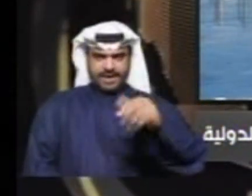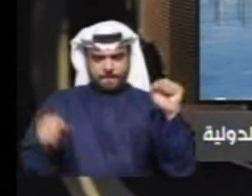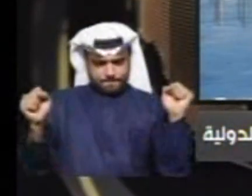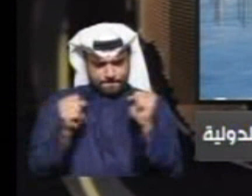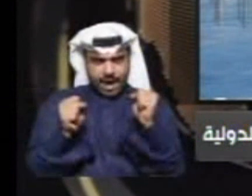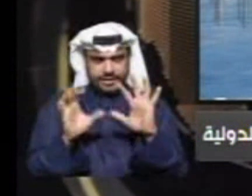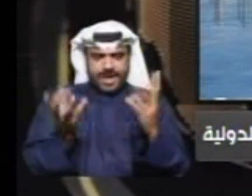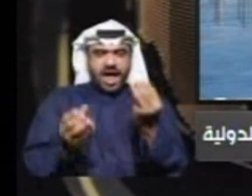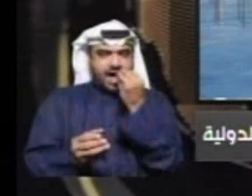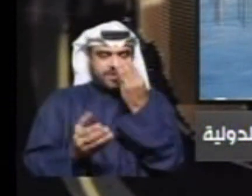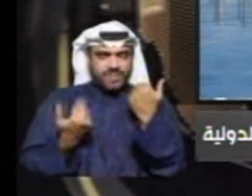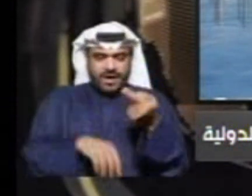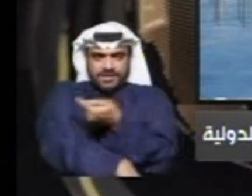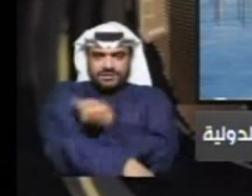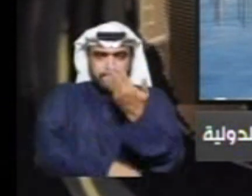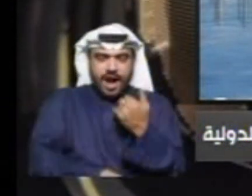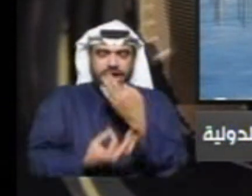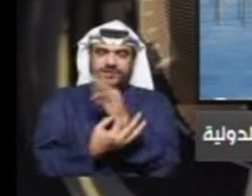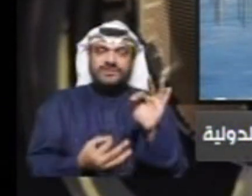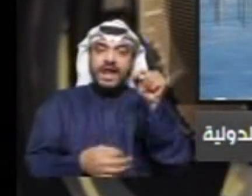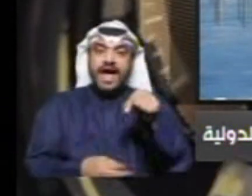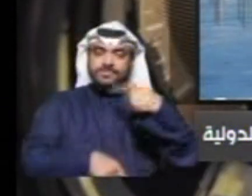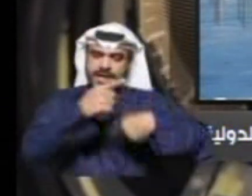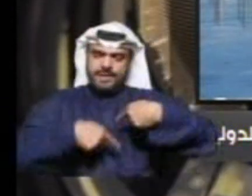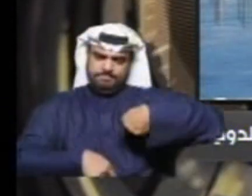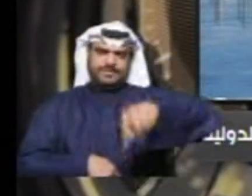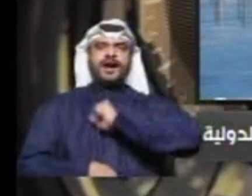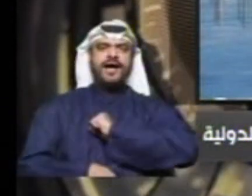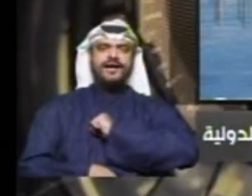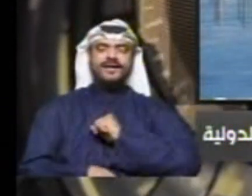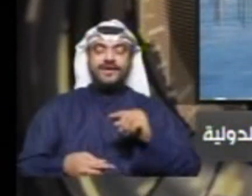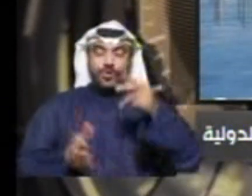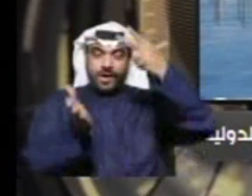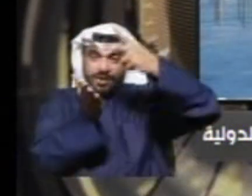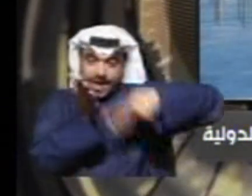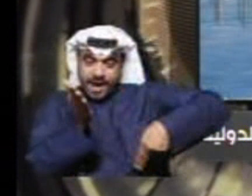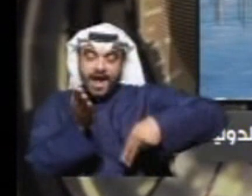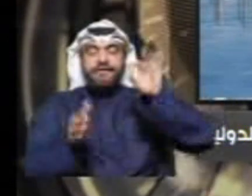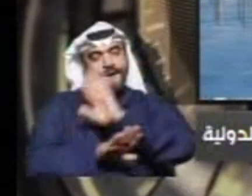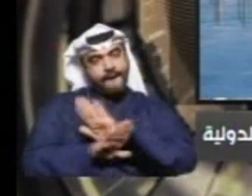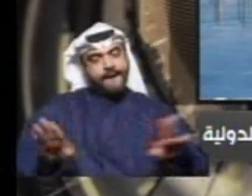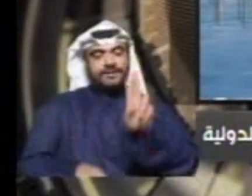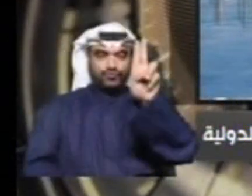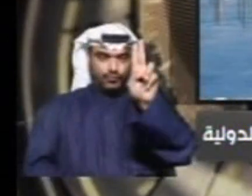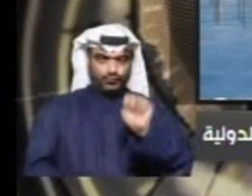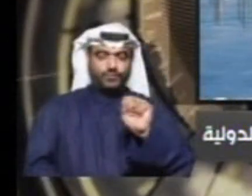هذه المساعدات. نعم. وقد يكون ابرز هذه القرارات هو القرار 2401،